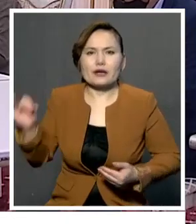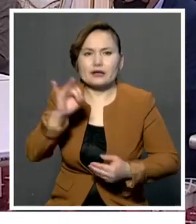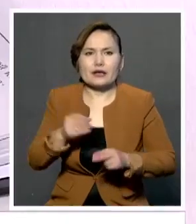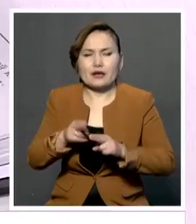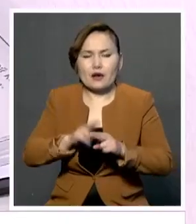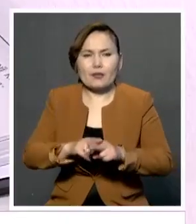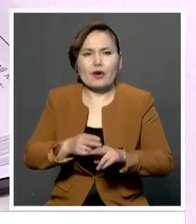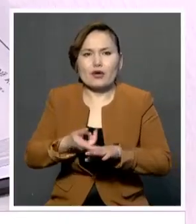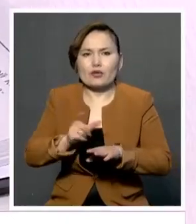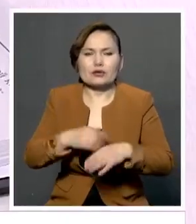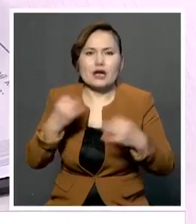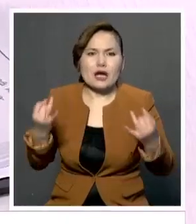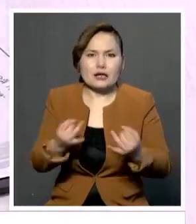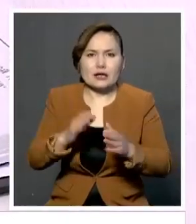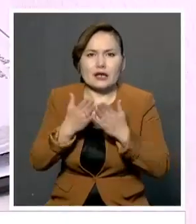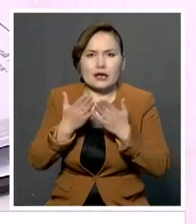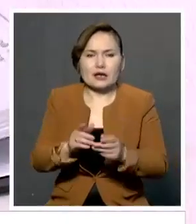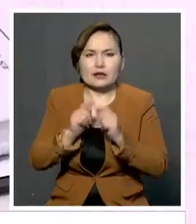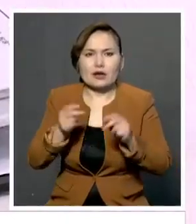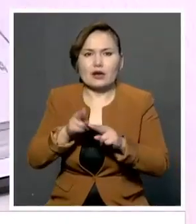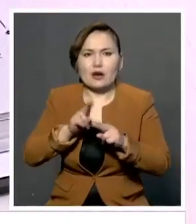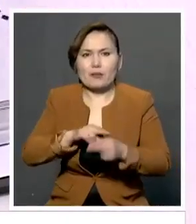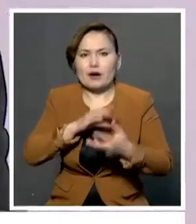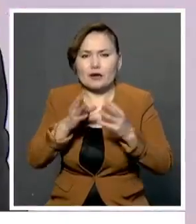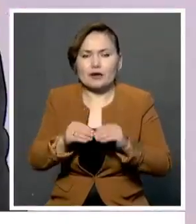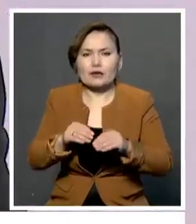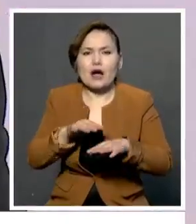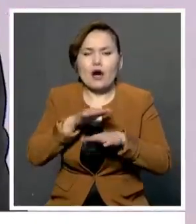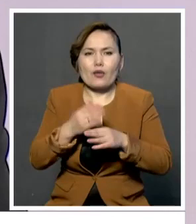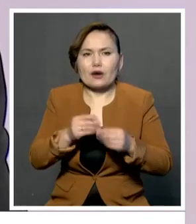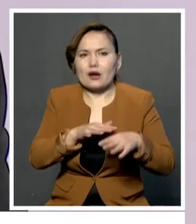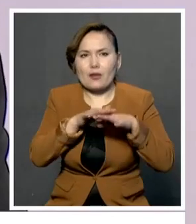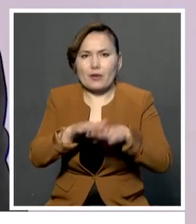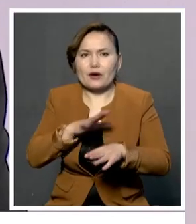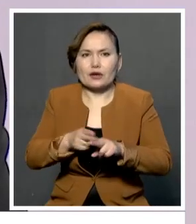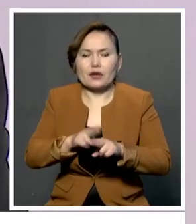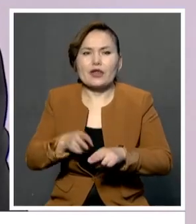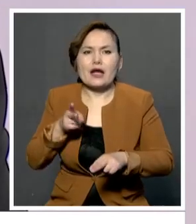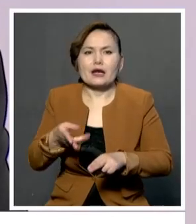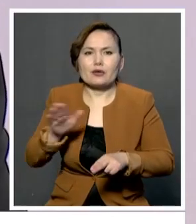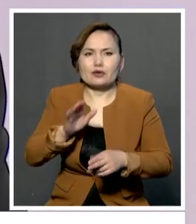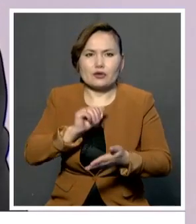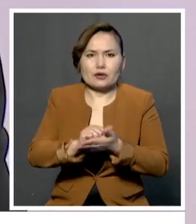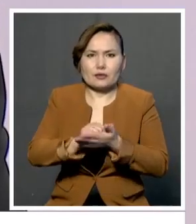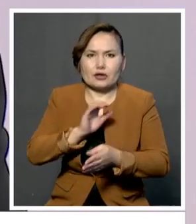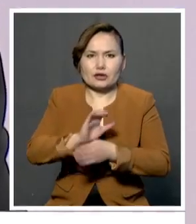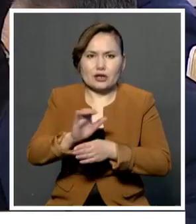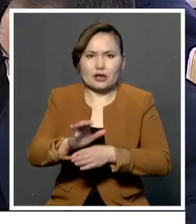кезеңді тануға септеседі деген пікірде. Кітап Алтын Қыран Фаундейшн қорының демеушілігімен Фолиан баспасынан 2000 данамен жарыққа шыққан.